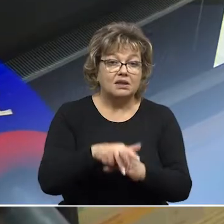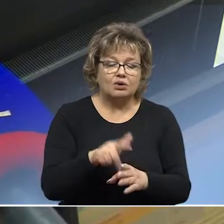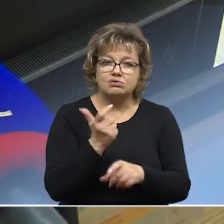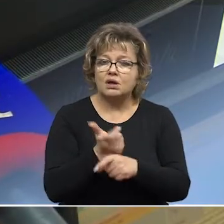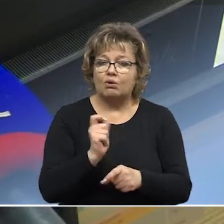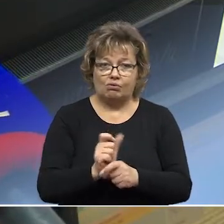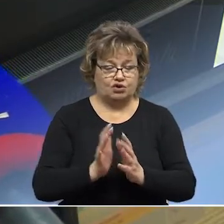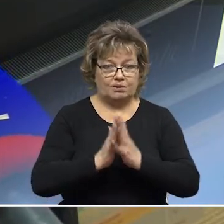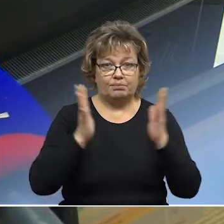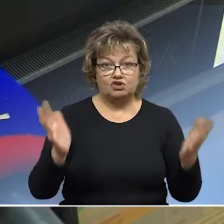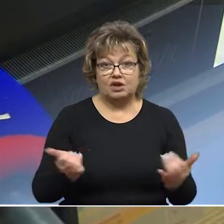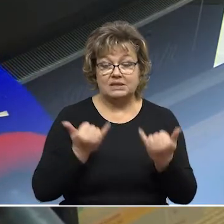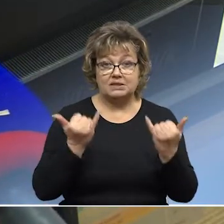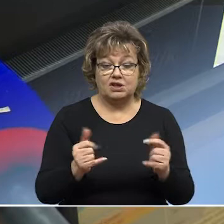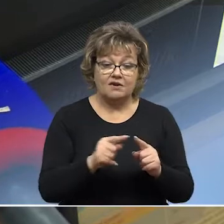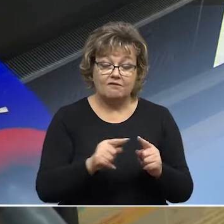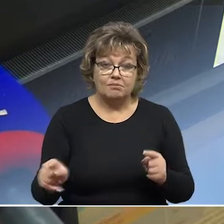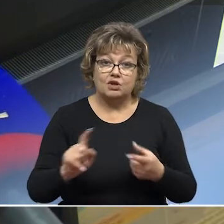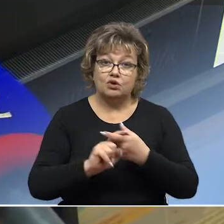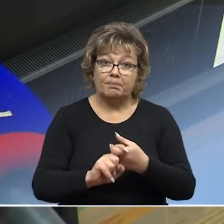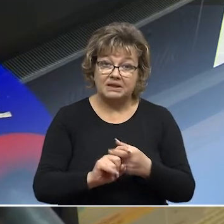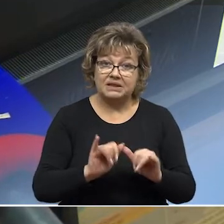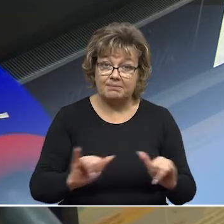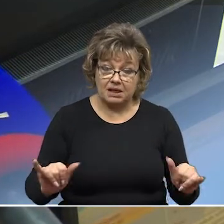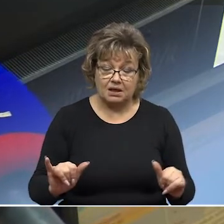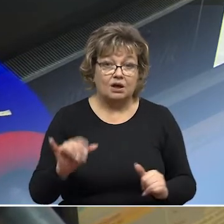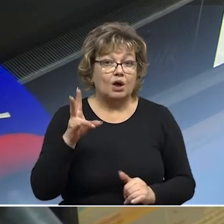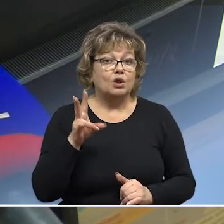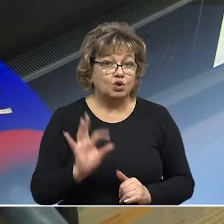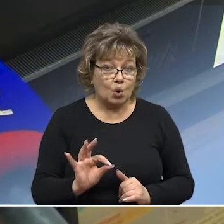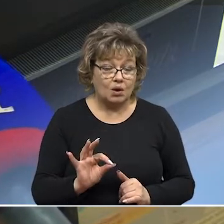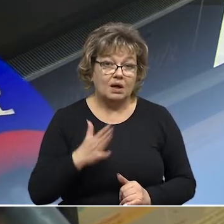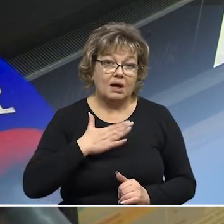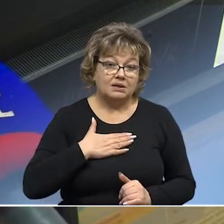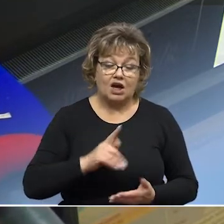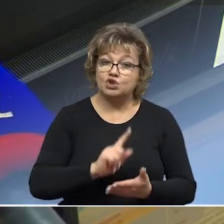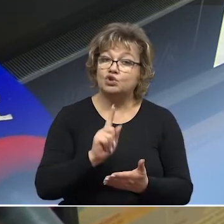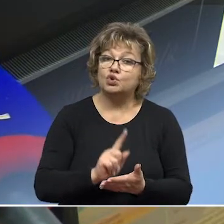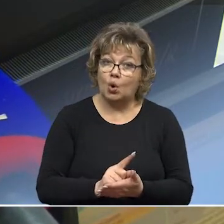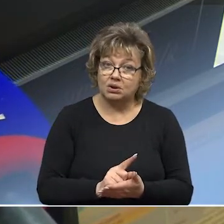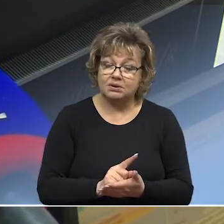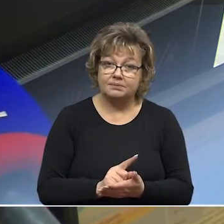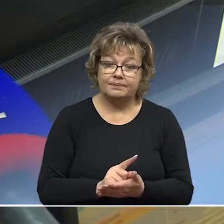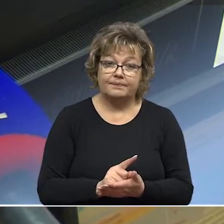Нагрузка очень большая сейчас в период пандемии, но наш долг